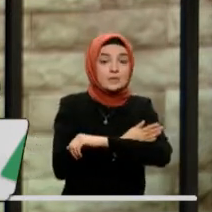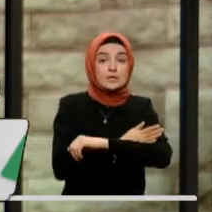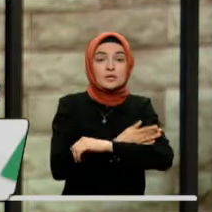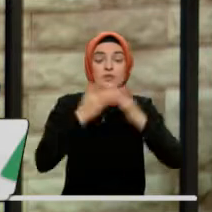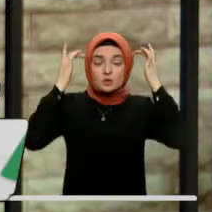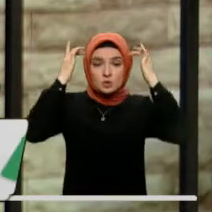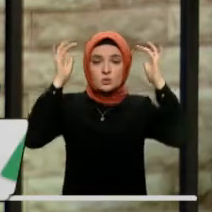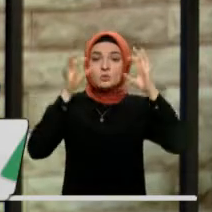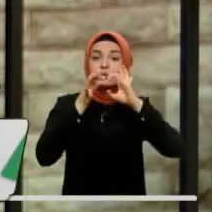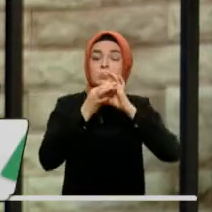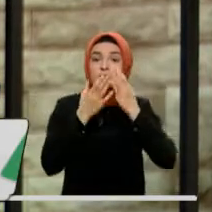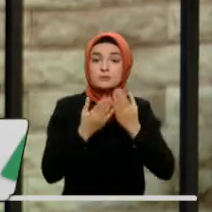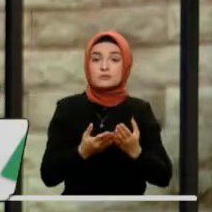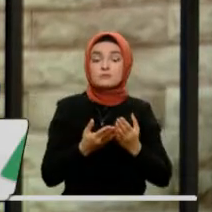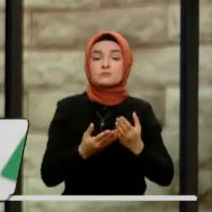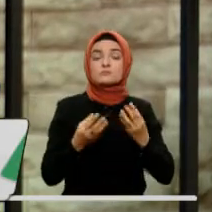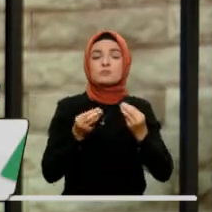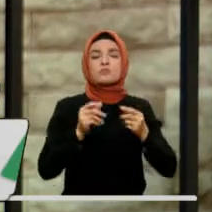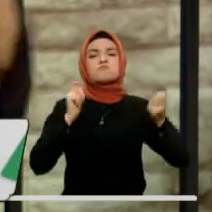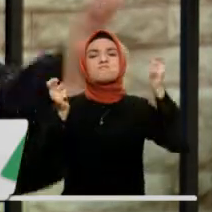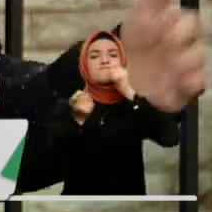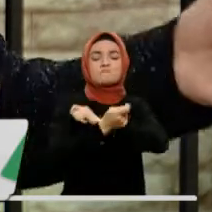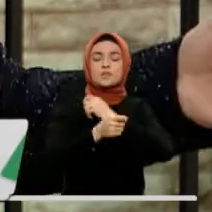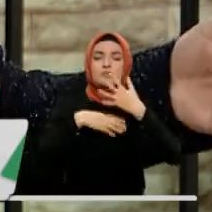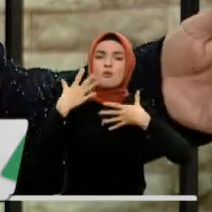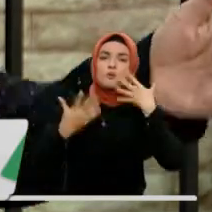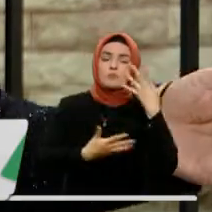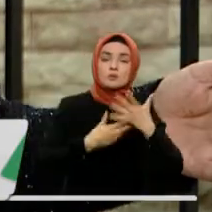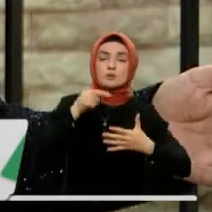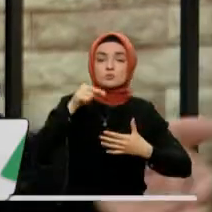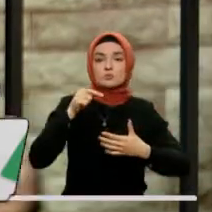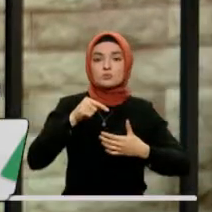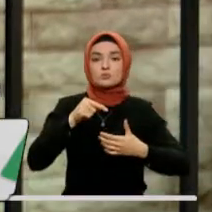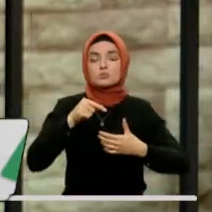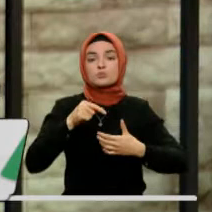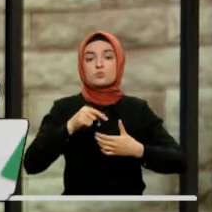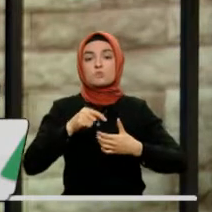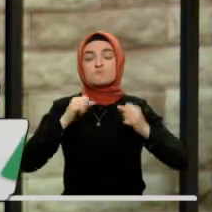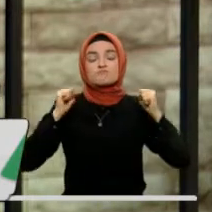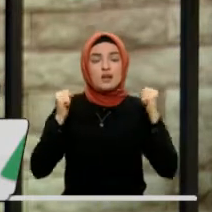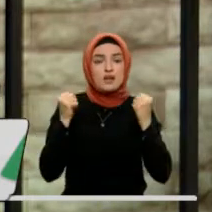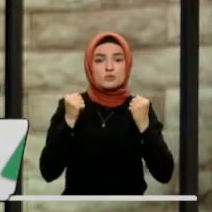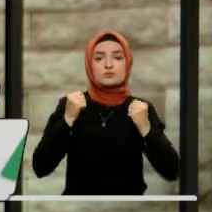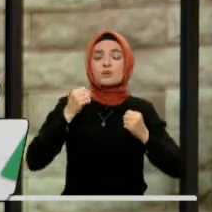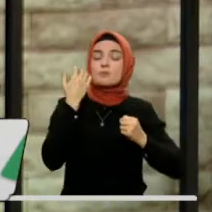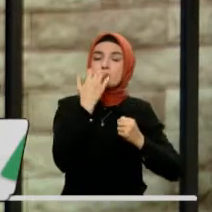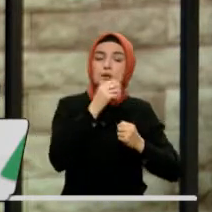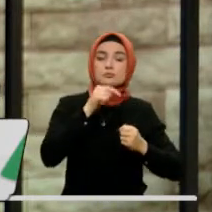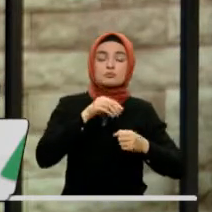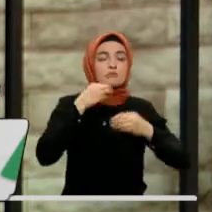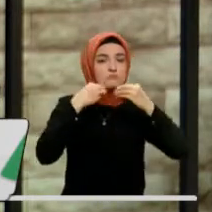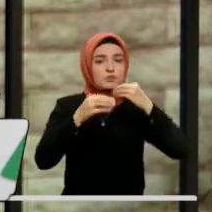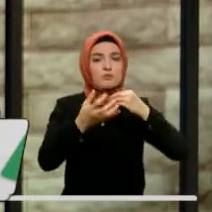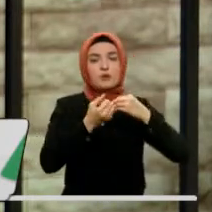yapıların daha çok değiştiği ve harmanlandığı. Yani eskiden farz edelim ki Erzurum'un peyniri şimdi burada satılıyor. Buradan alıyorsunuz. Evet.